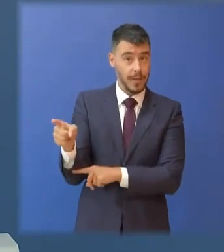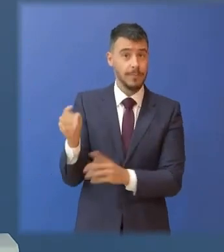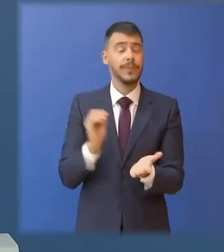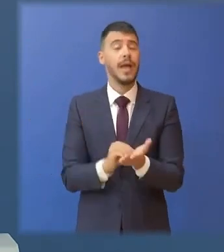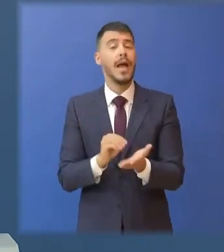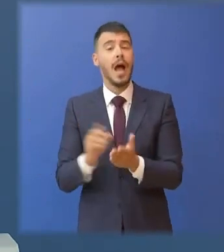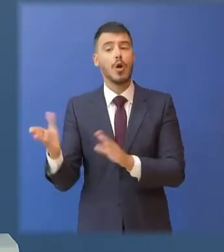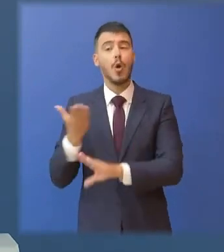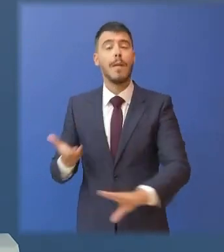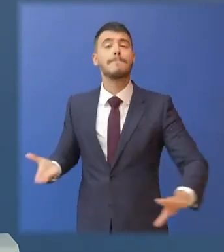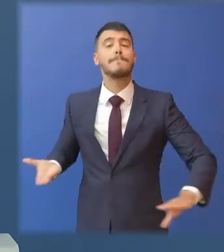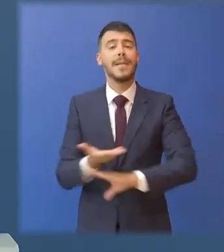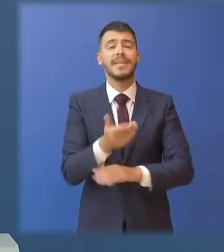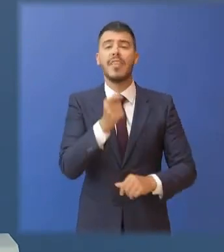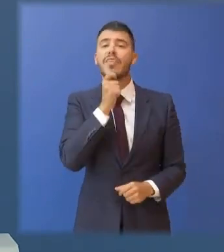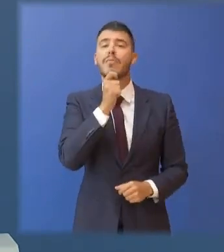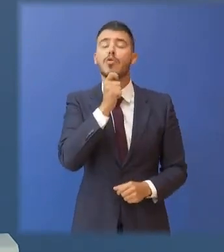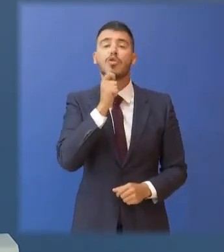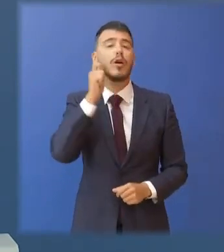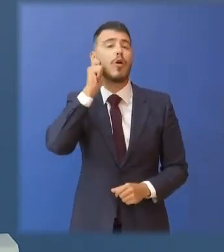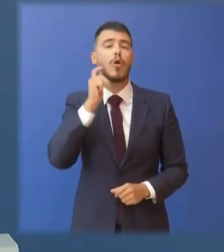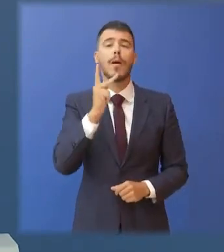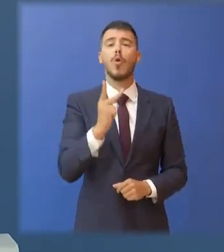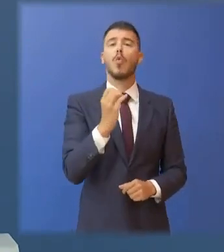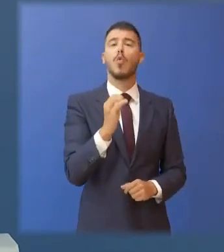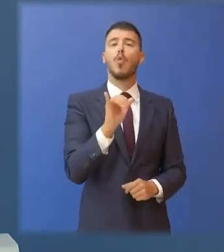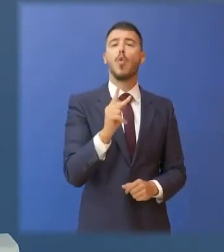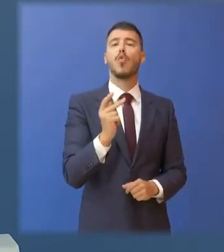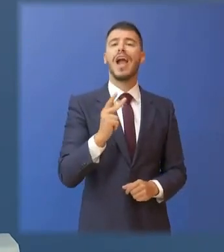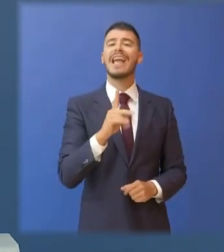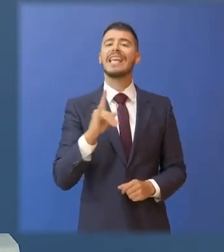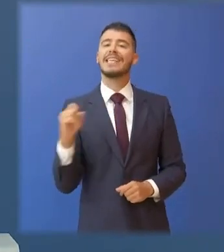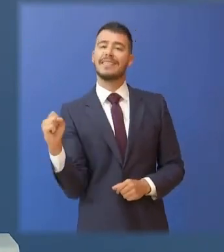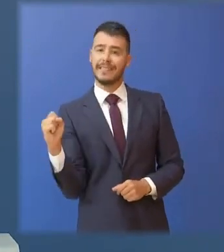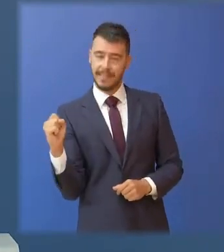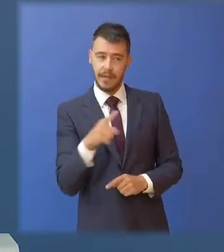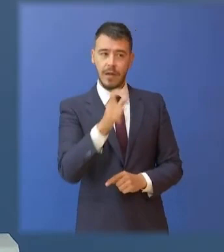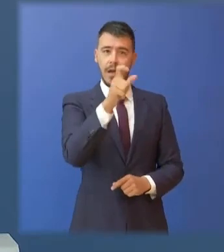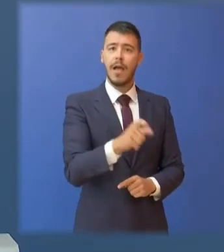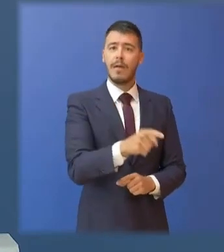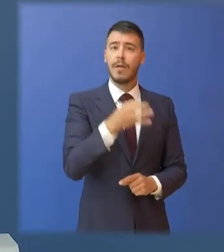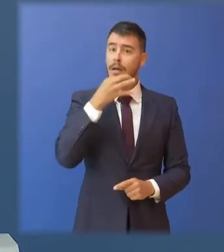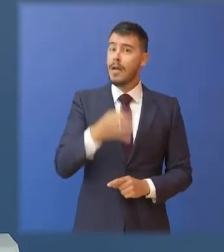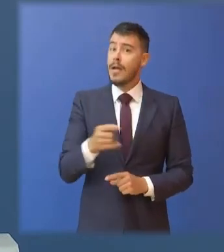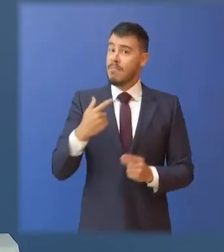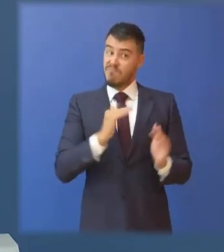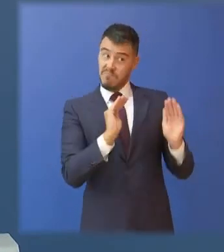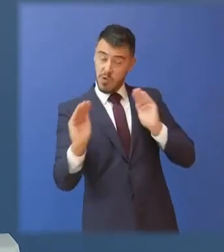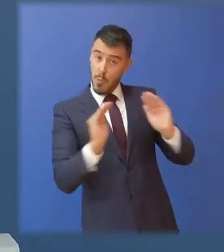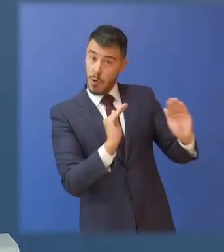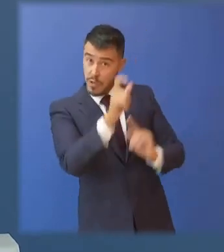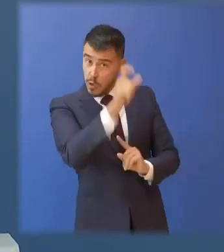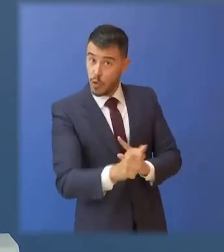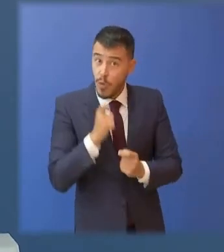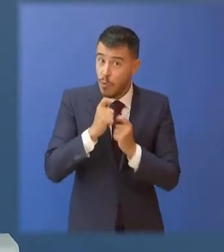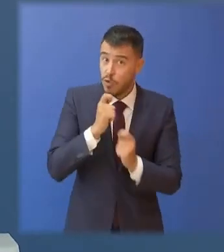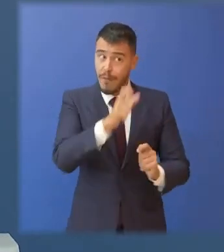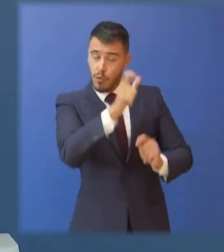του Θανάση Κουκάκη κατά της εταιρείας Intellexa. Σας αποδίδεται πως προσφέρετε θεσμική ασυλία. Θα συνδράμετε στον έλεγχό